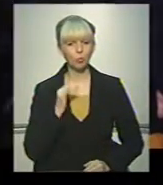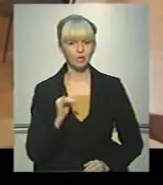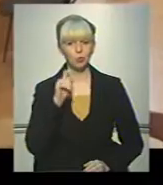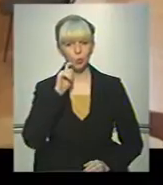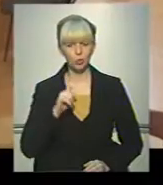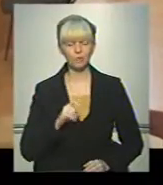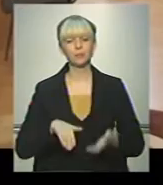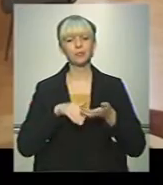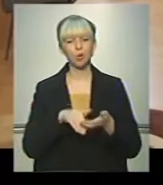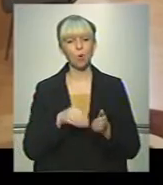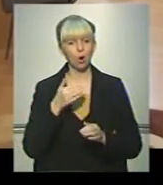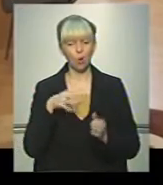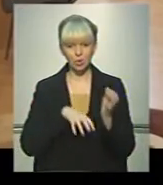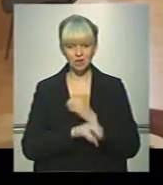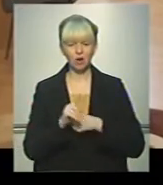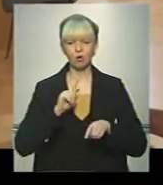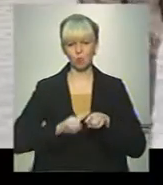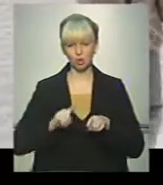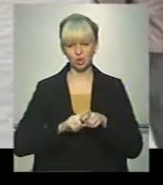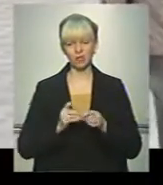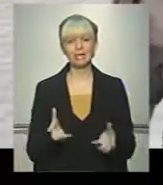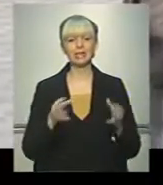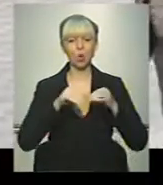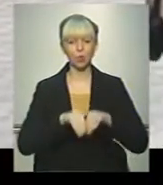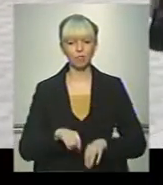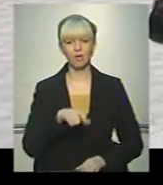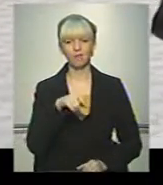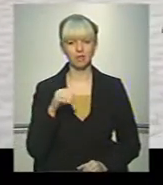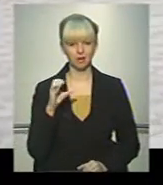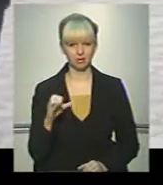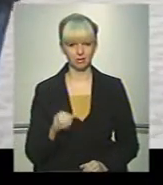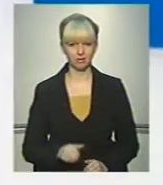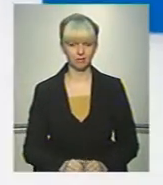Україною. Допомогти останній якомога швидше інтегруватися в ЄС.